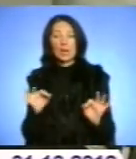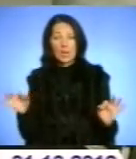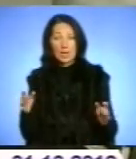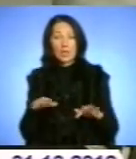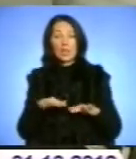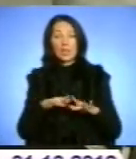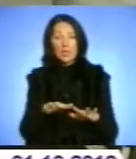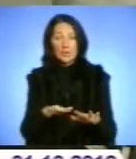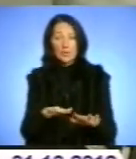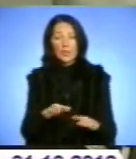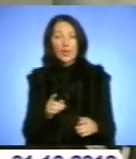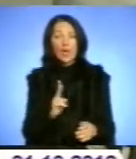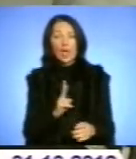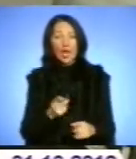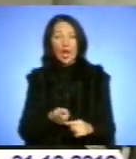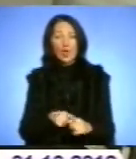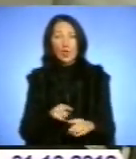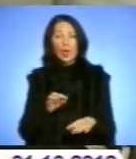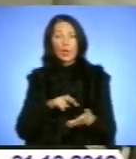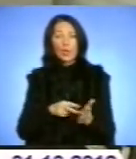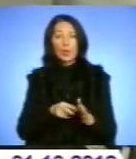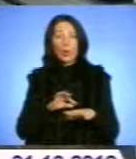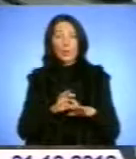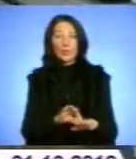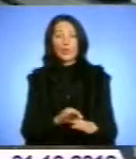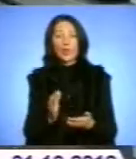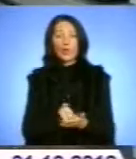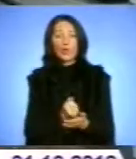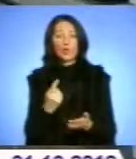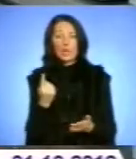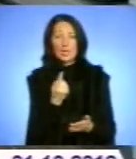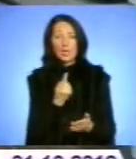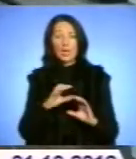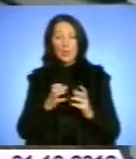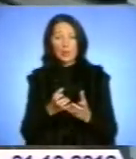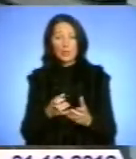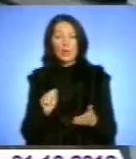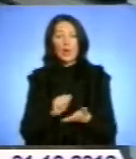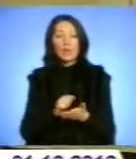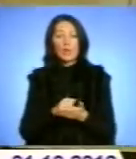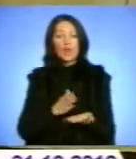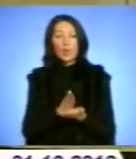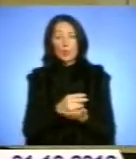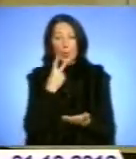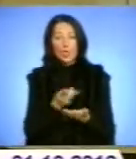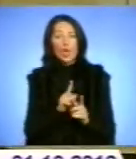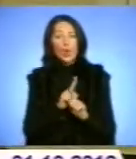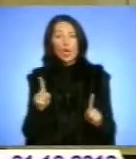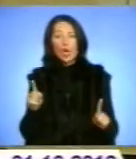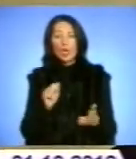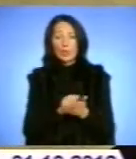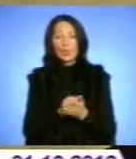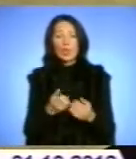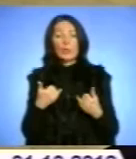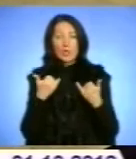деятельности, который планирует проводить фонд «Единый мир». В архівній службі показали унікальні документи, присвячені